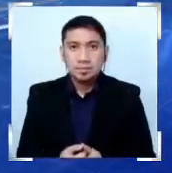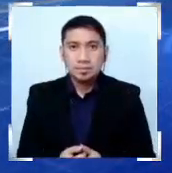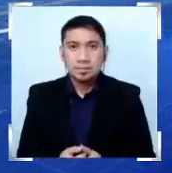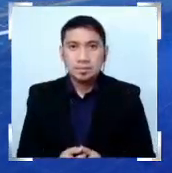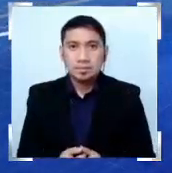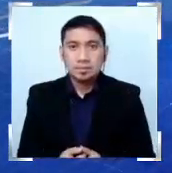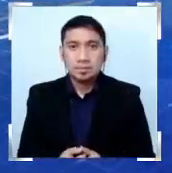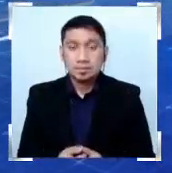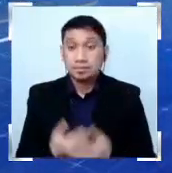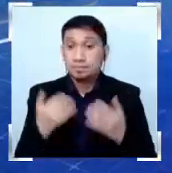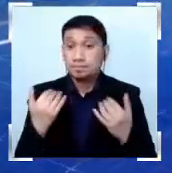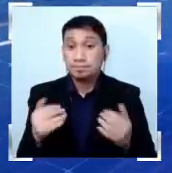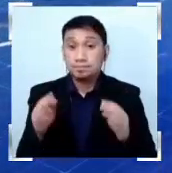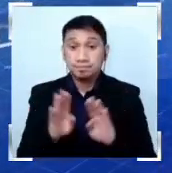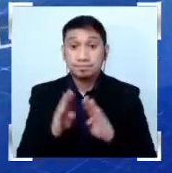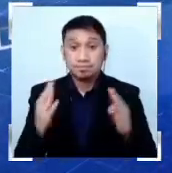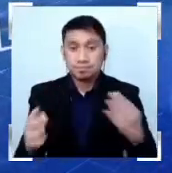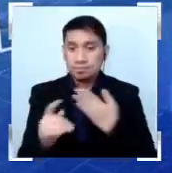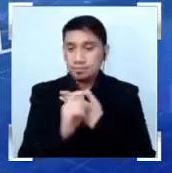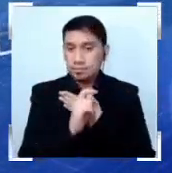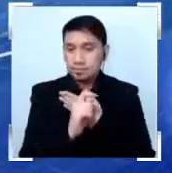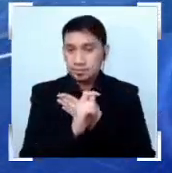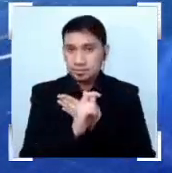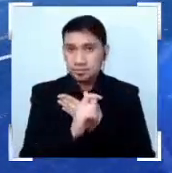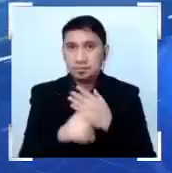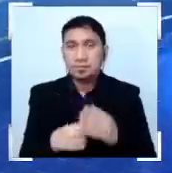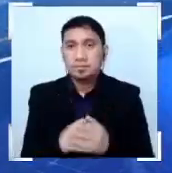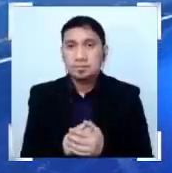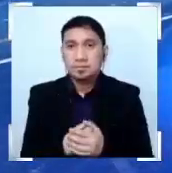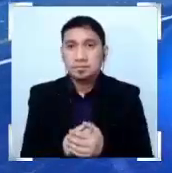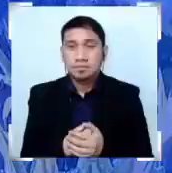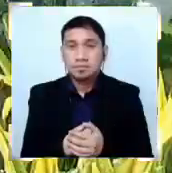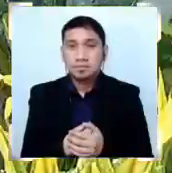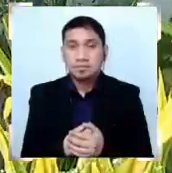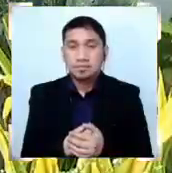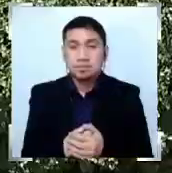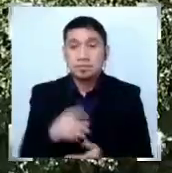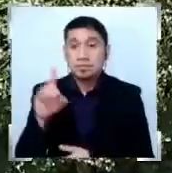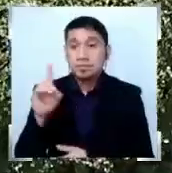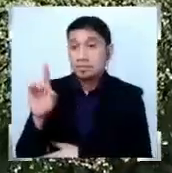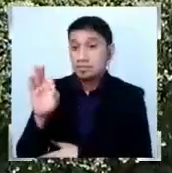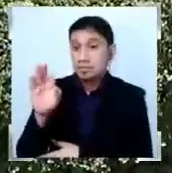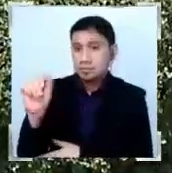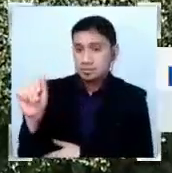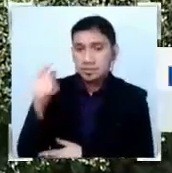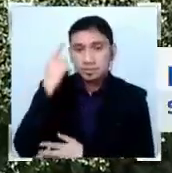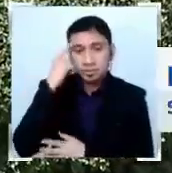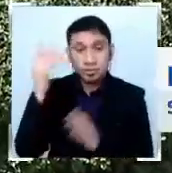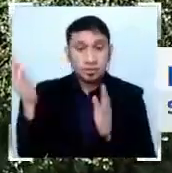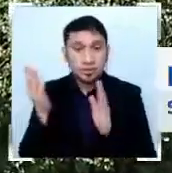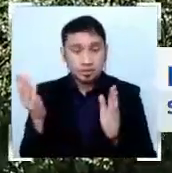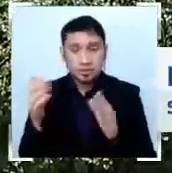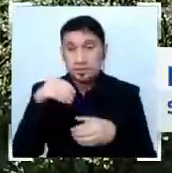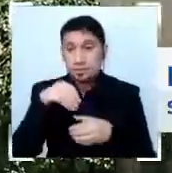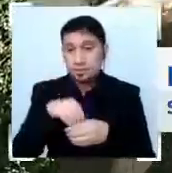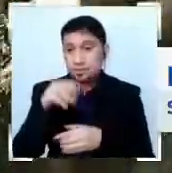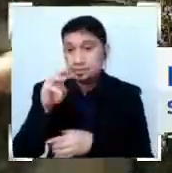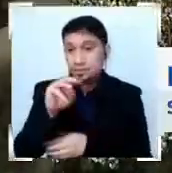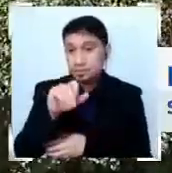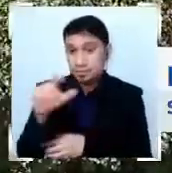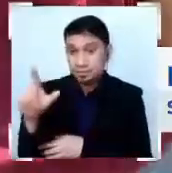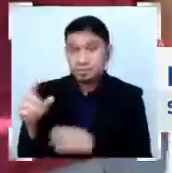Nagbukas ang dagdag na temporary off-site passport service ang Department of Foreign Affairs sa ilang mall. Yan po ay para mas maraming